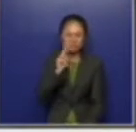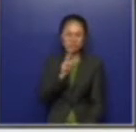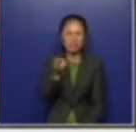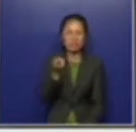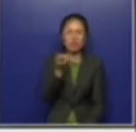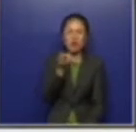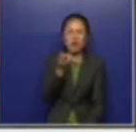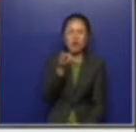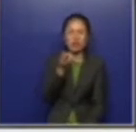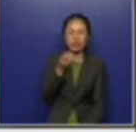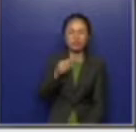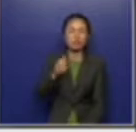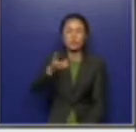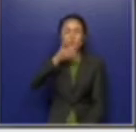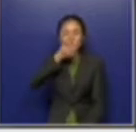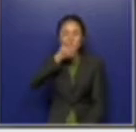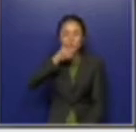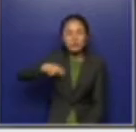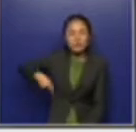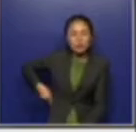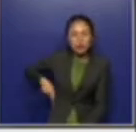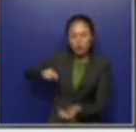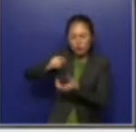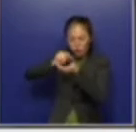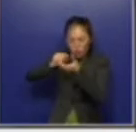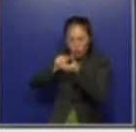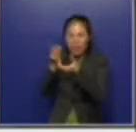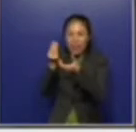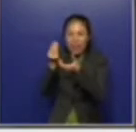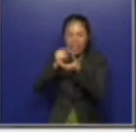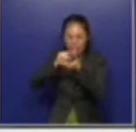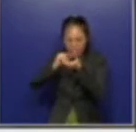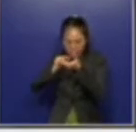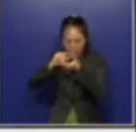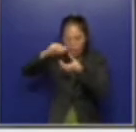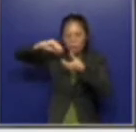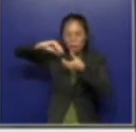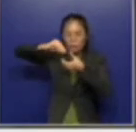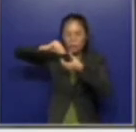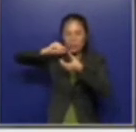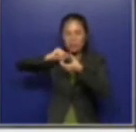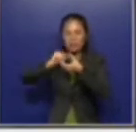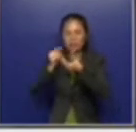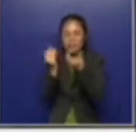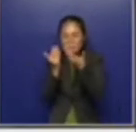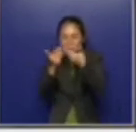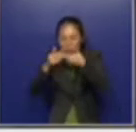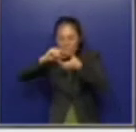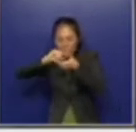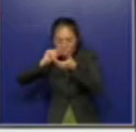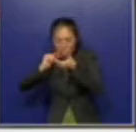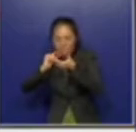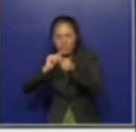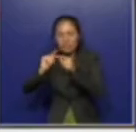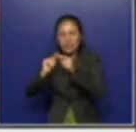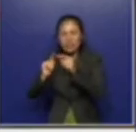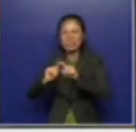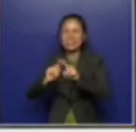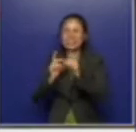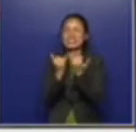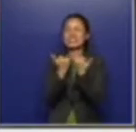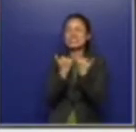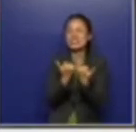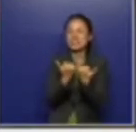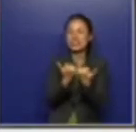ตุงๆเนี่ยฮะกดความถี่ซินเทไรเซอร์แล้วกดตัวเลขไปสมัยก่อนใช้แร่ใช้บิดตุ๊กๆๆๆจะเปลี่ยนความถี่ก็ต้องใช้แร่แต่ปัจจุบันเขา